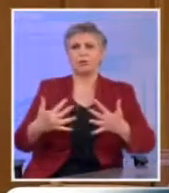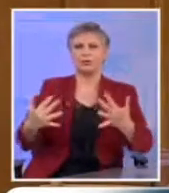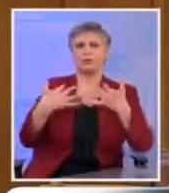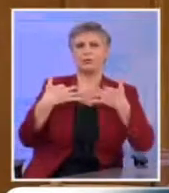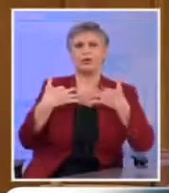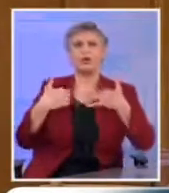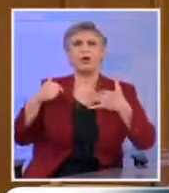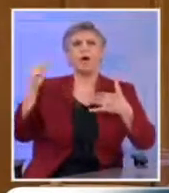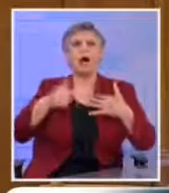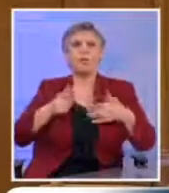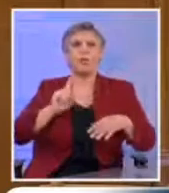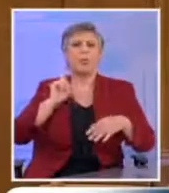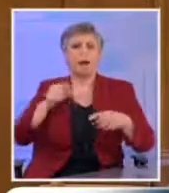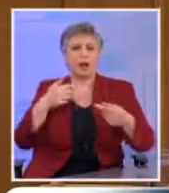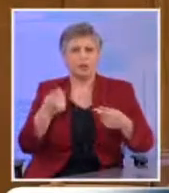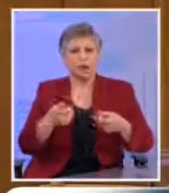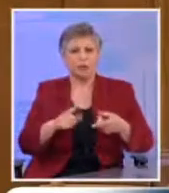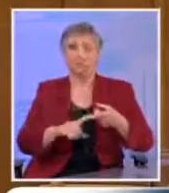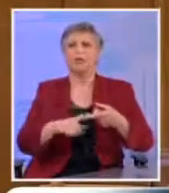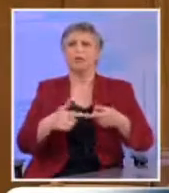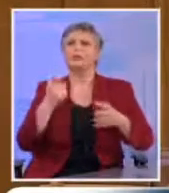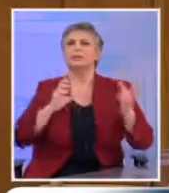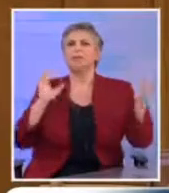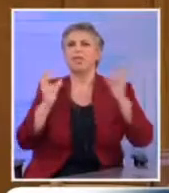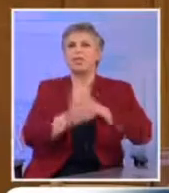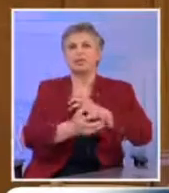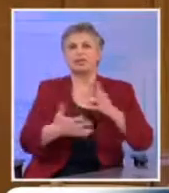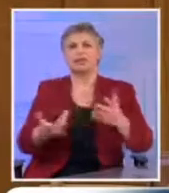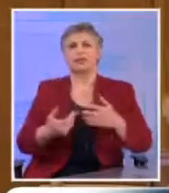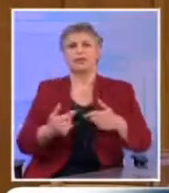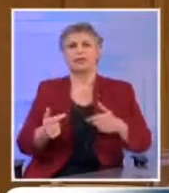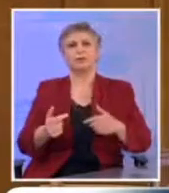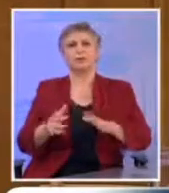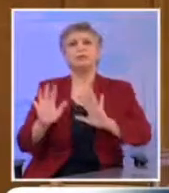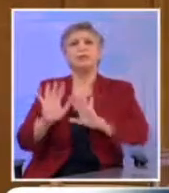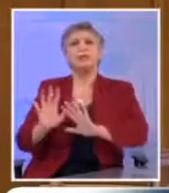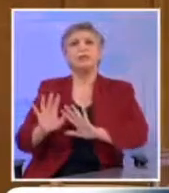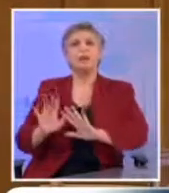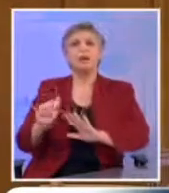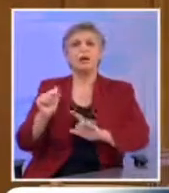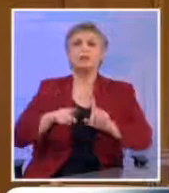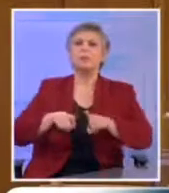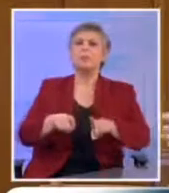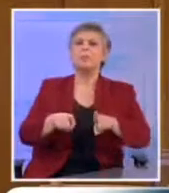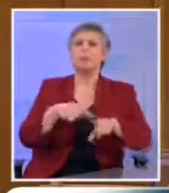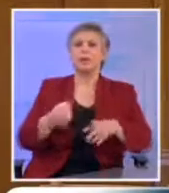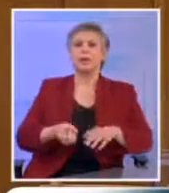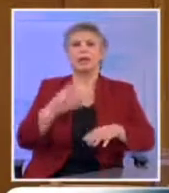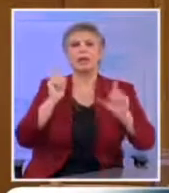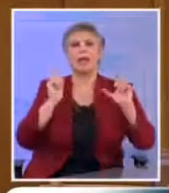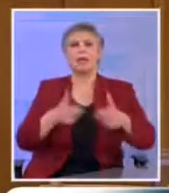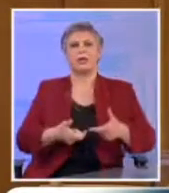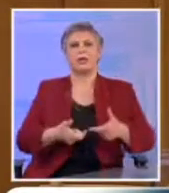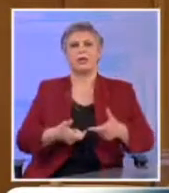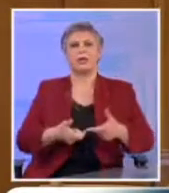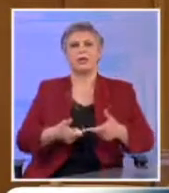τρομοϊστερία, διαστρέβλωση. Τα κανάλια και η Νέα Δημοκρατία έχουν